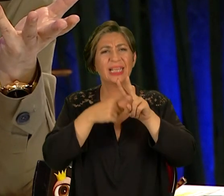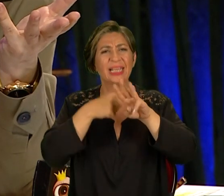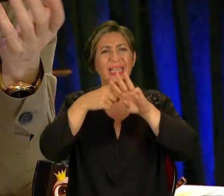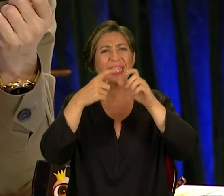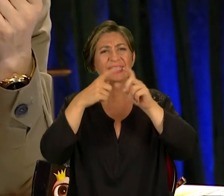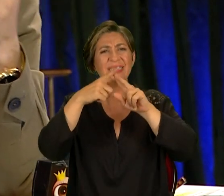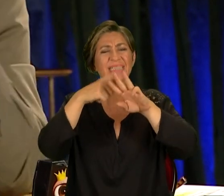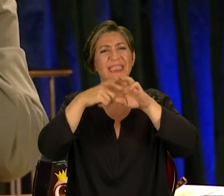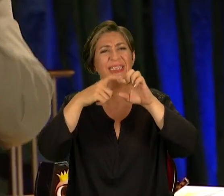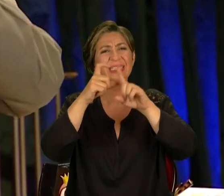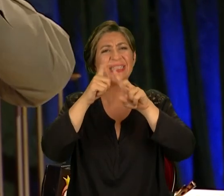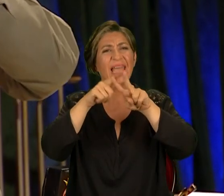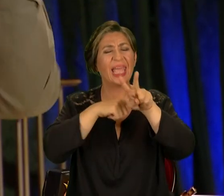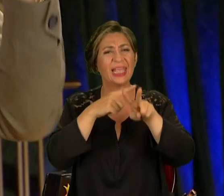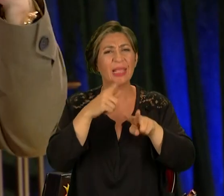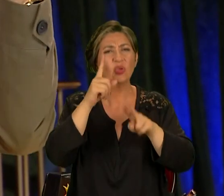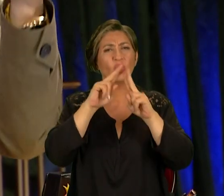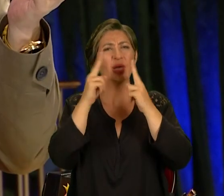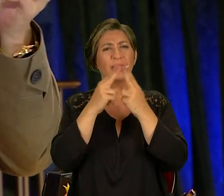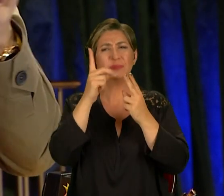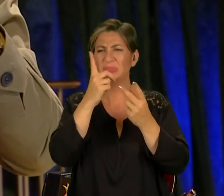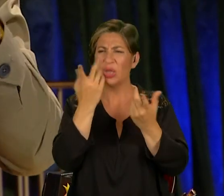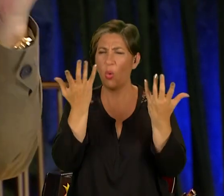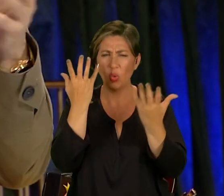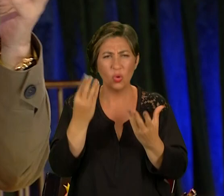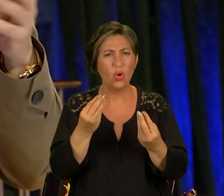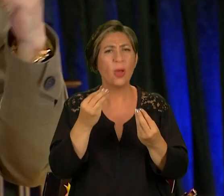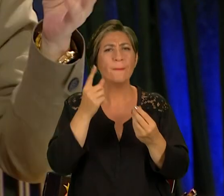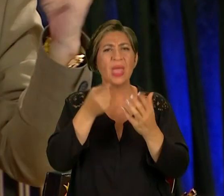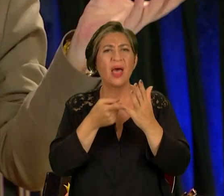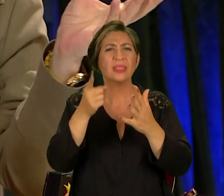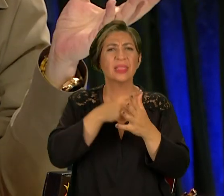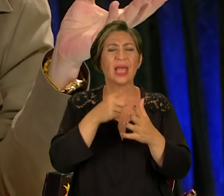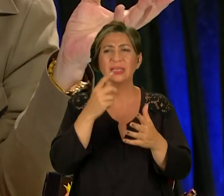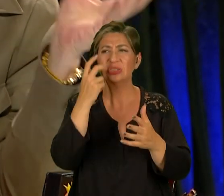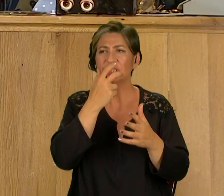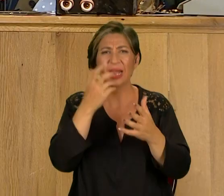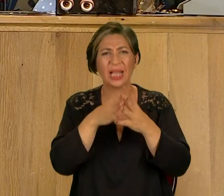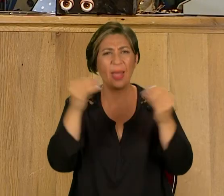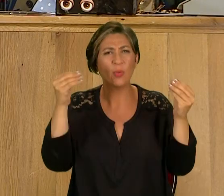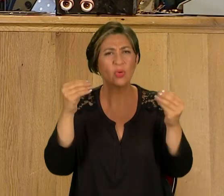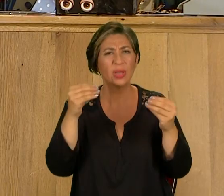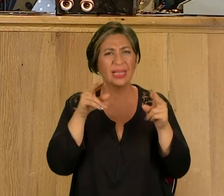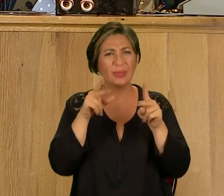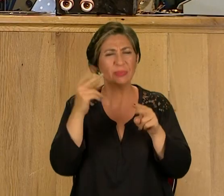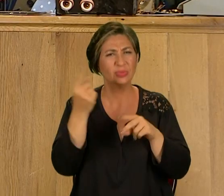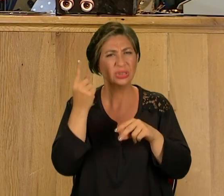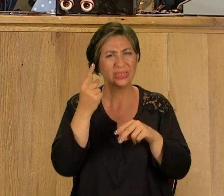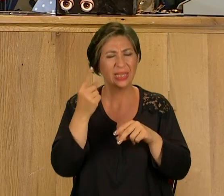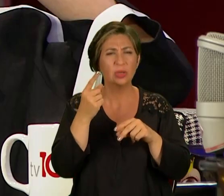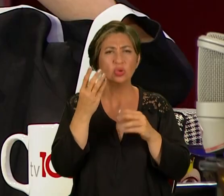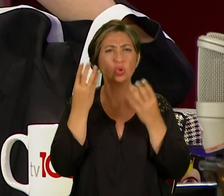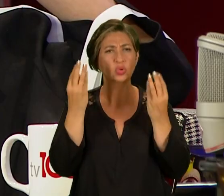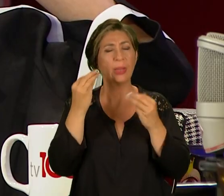diye filme gittik. Hani dünyada bir acayip bir olay oluyor da bir anda Beatles şarkıları kayboluyor filan gibi bir şey. Mesela